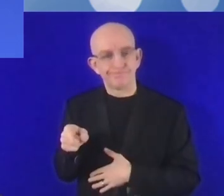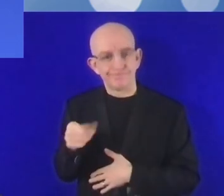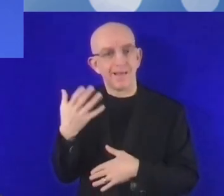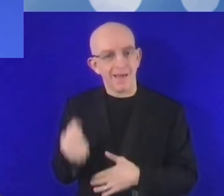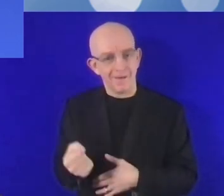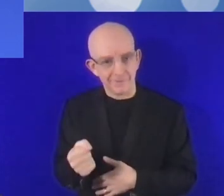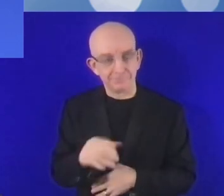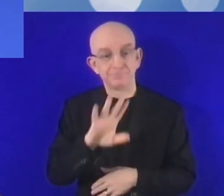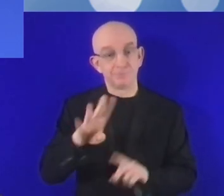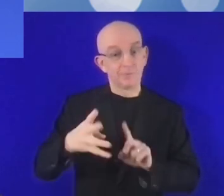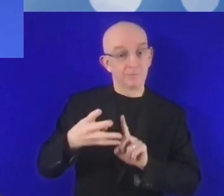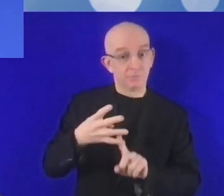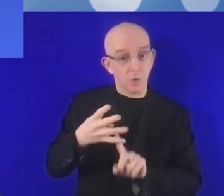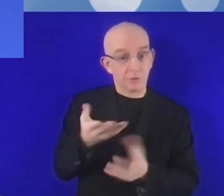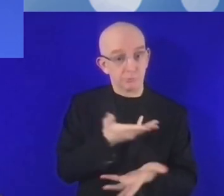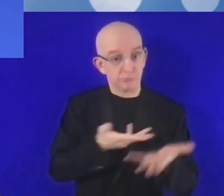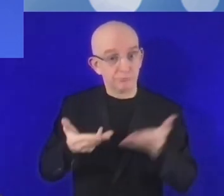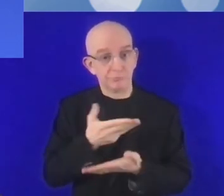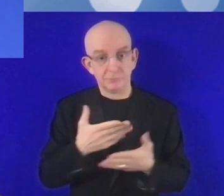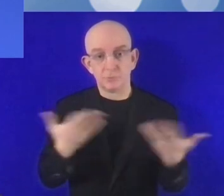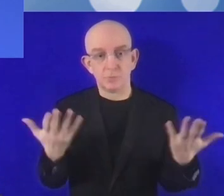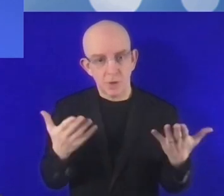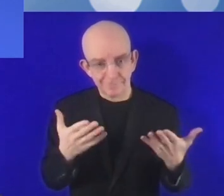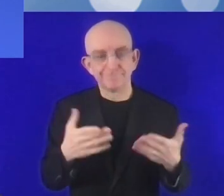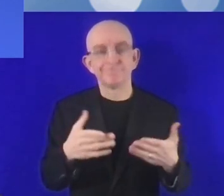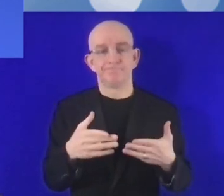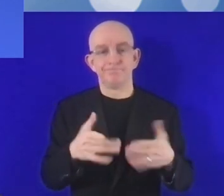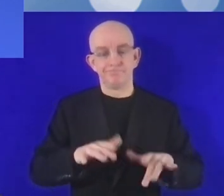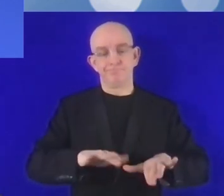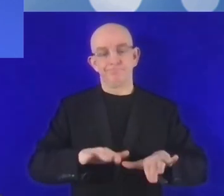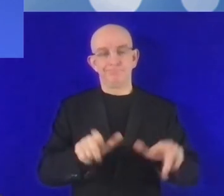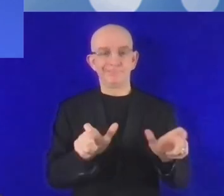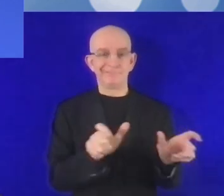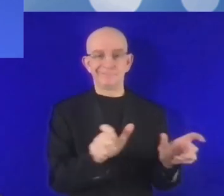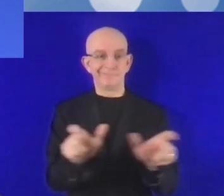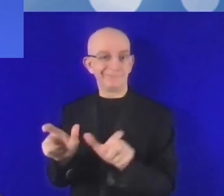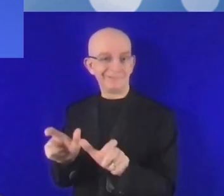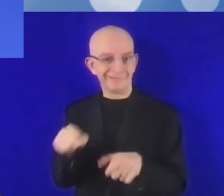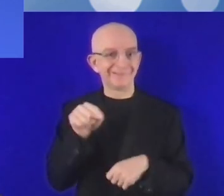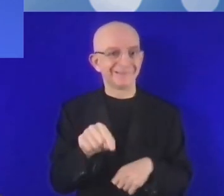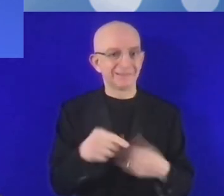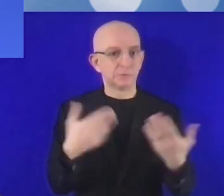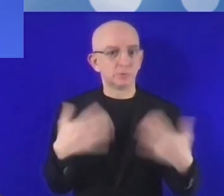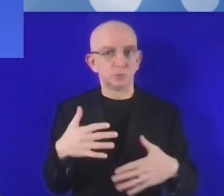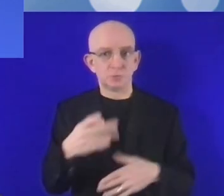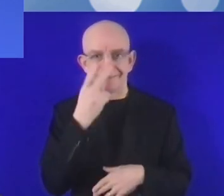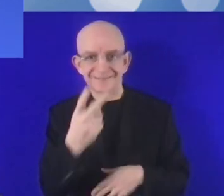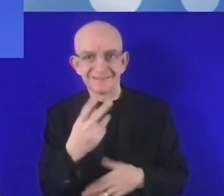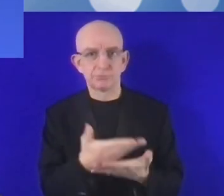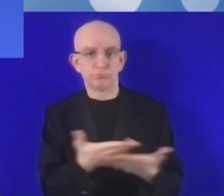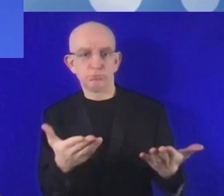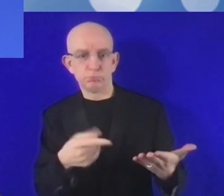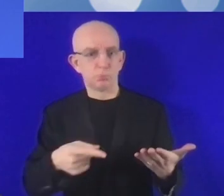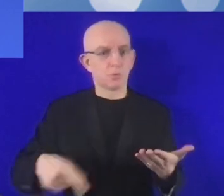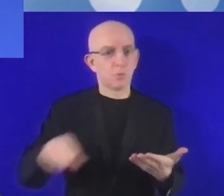括公司、企业和个人，这是一个非常广阔的一个范围。还有两个